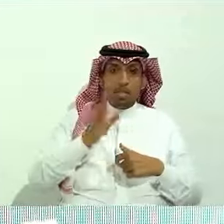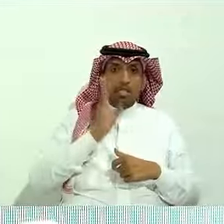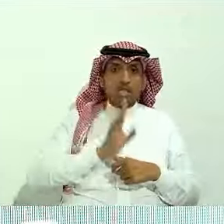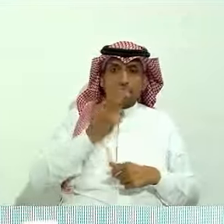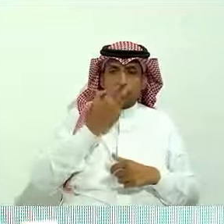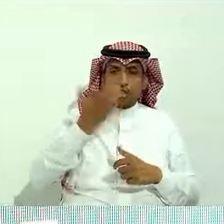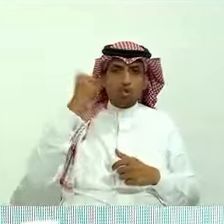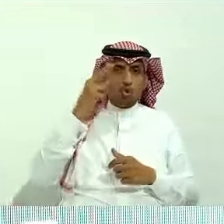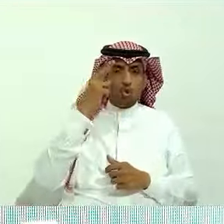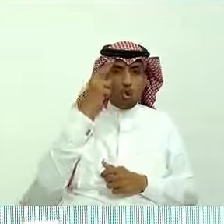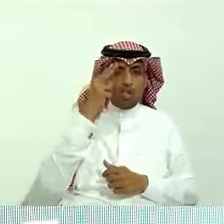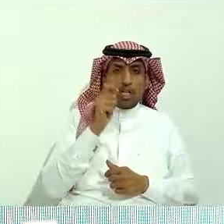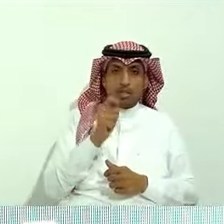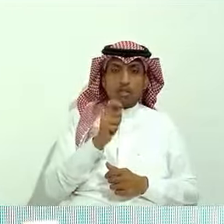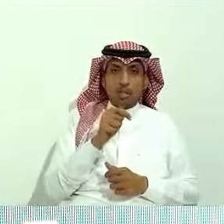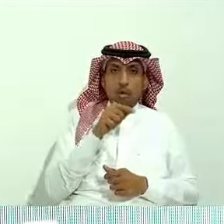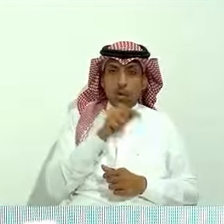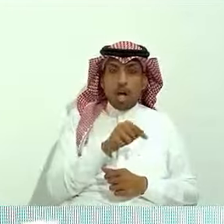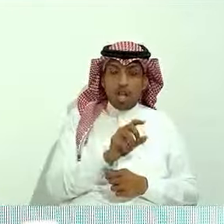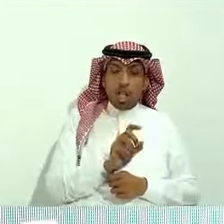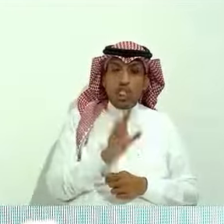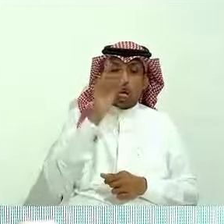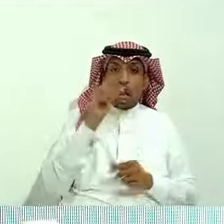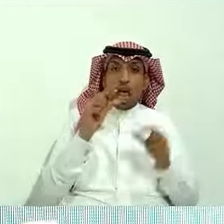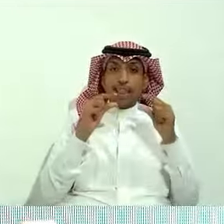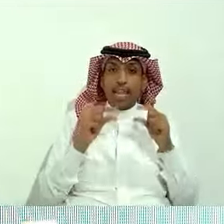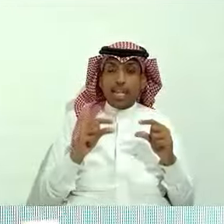السعوديه، اللي حيكون دليل